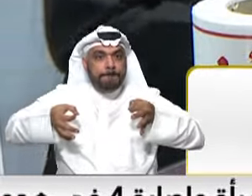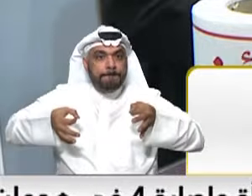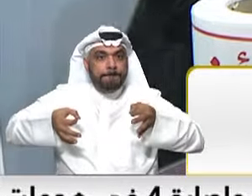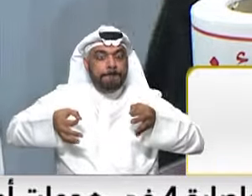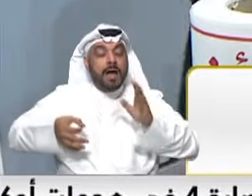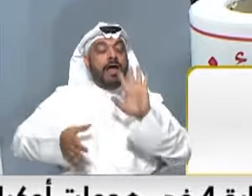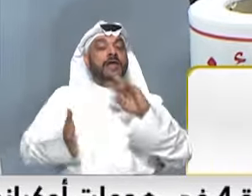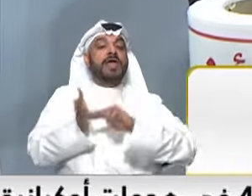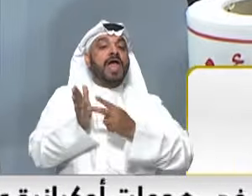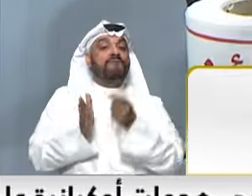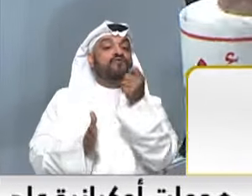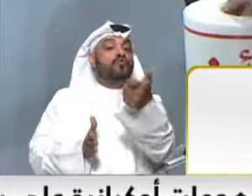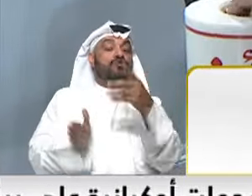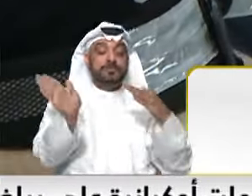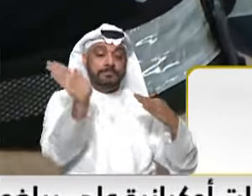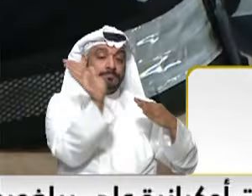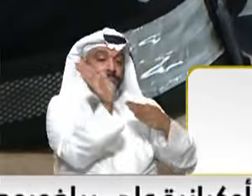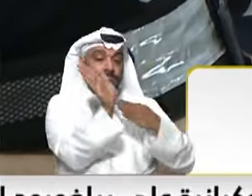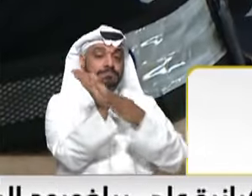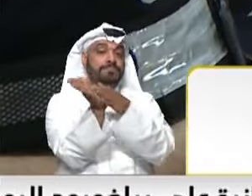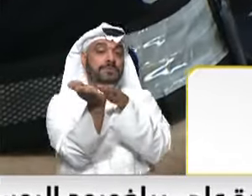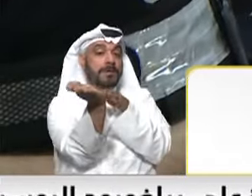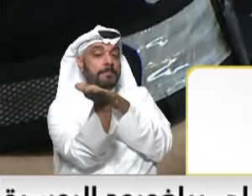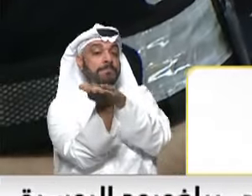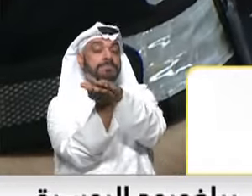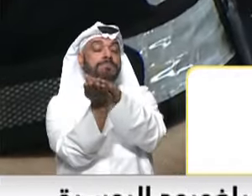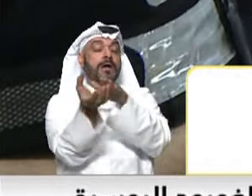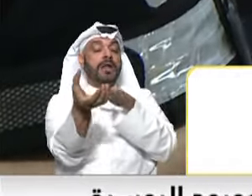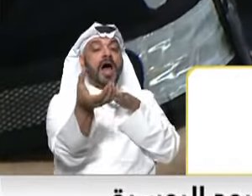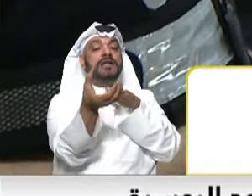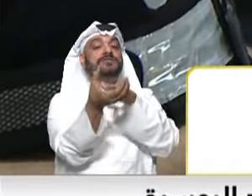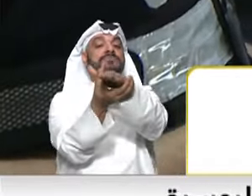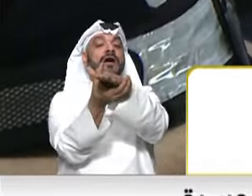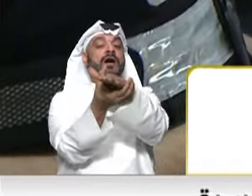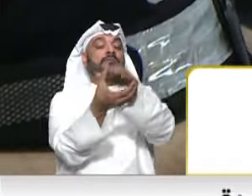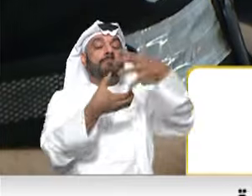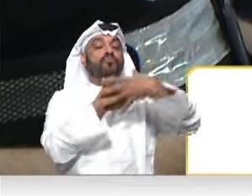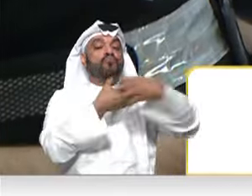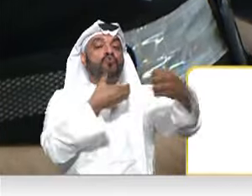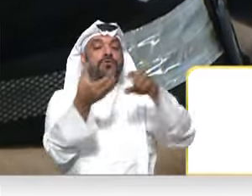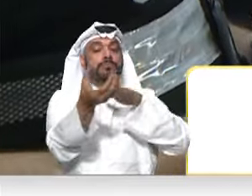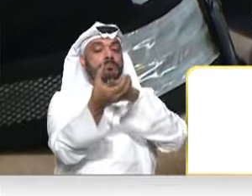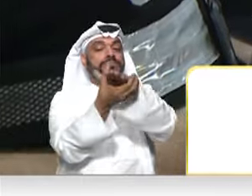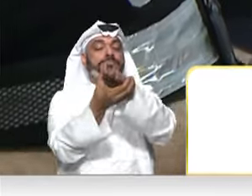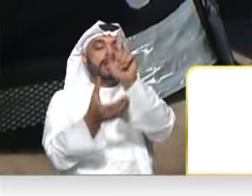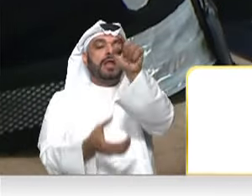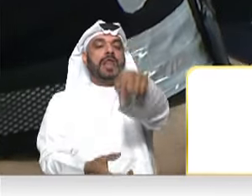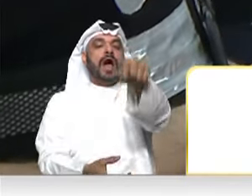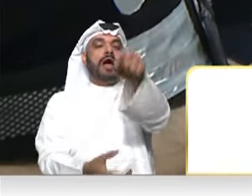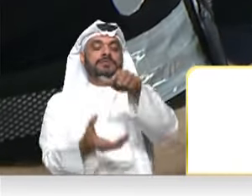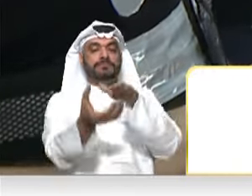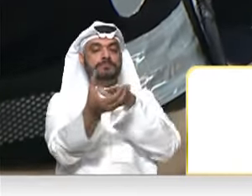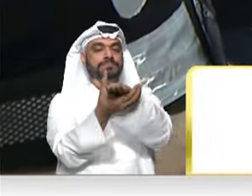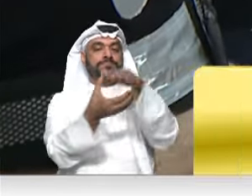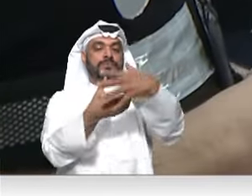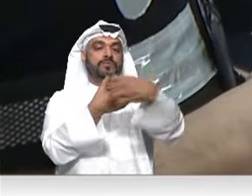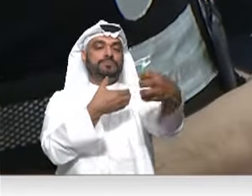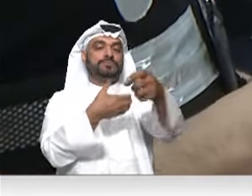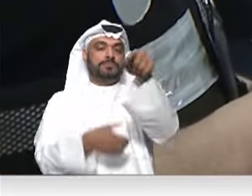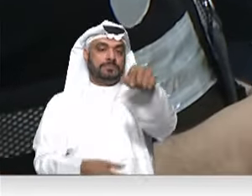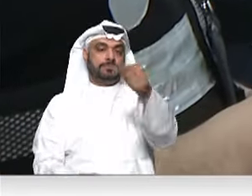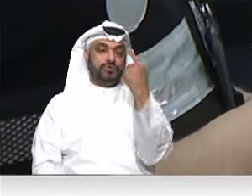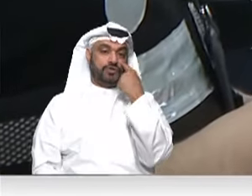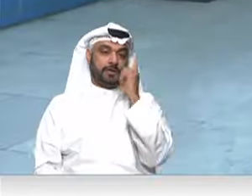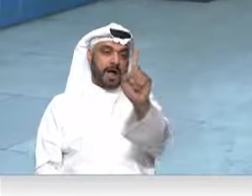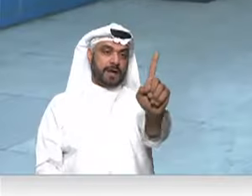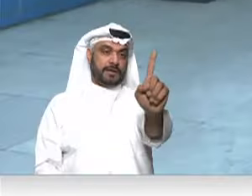والقرارات والتعاميم الوزارية ذات الصلة حتى لا يعرضوا أنفسهم للمساءلة القانونية